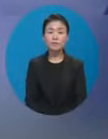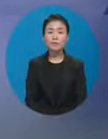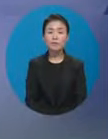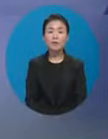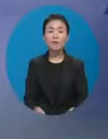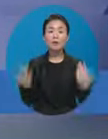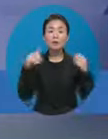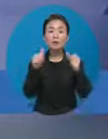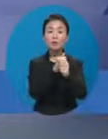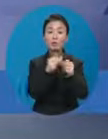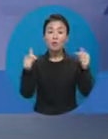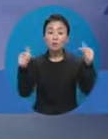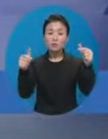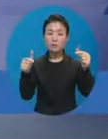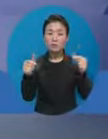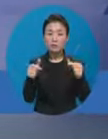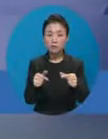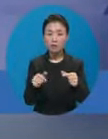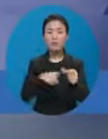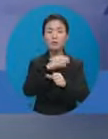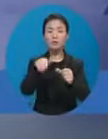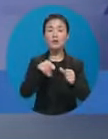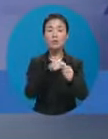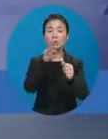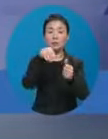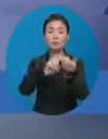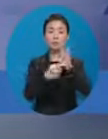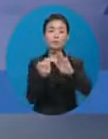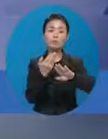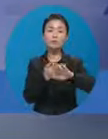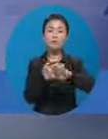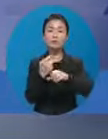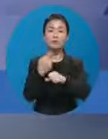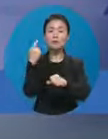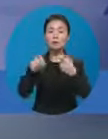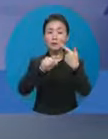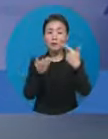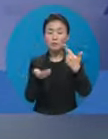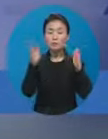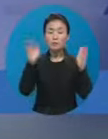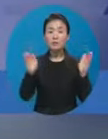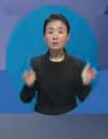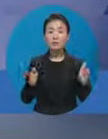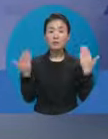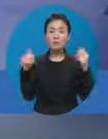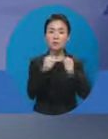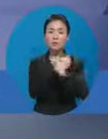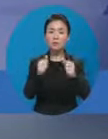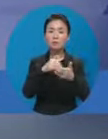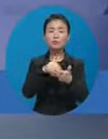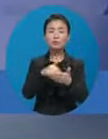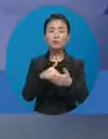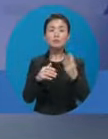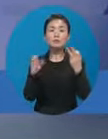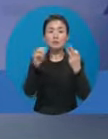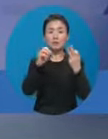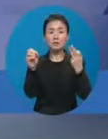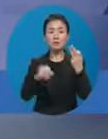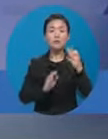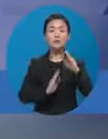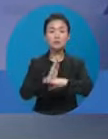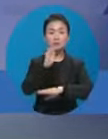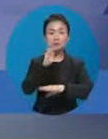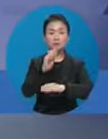학교폭력이 감소 추세를 보이고 있다는 교육부 발표 어느 날 이 지난해 상반기 학교폭력 수치가 13% 가